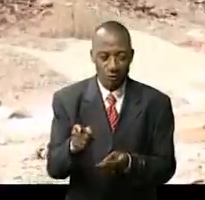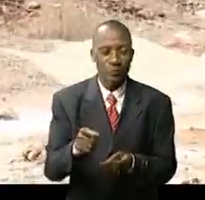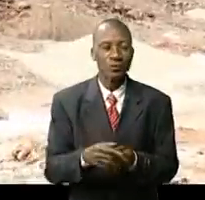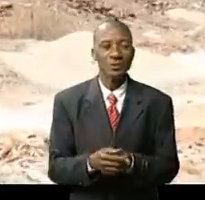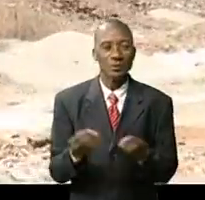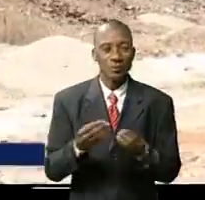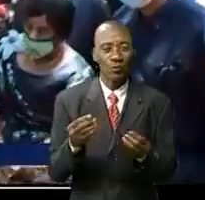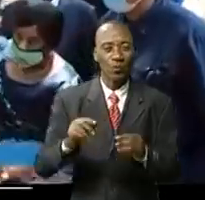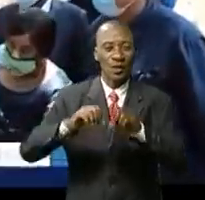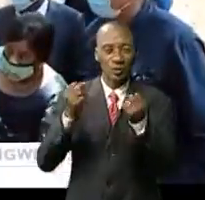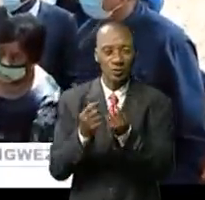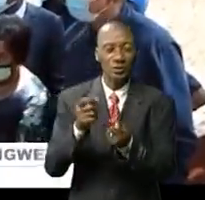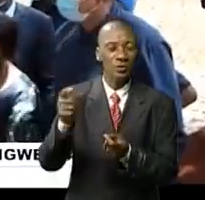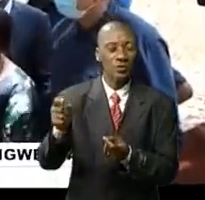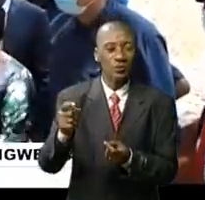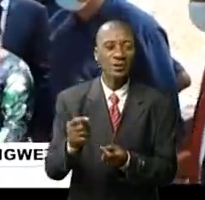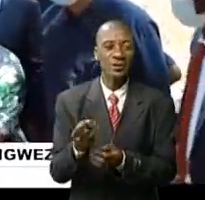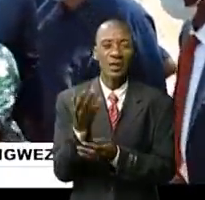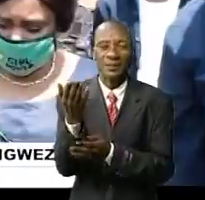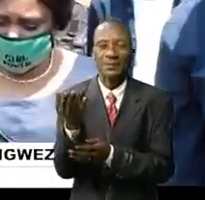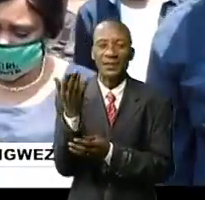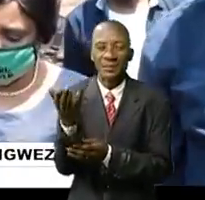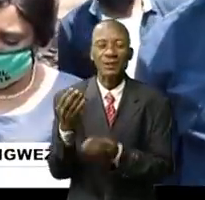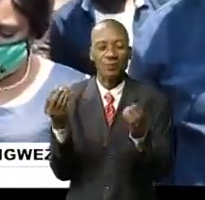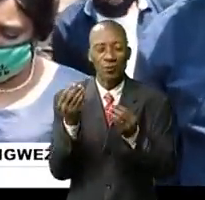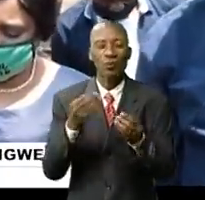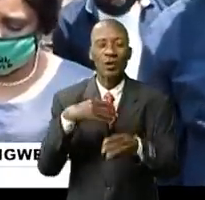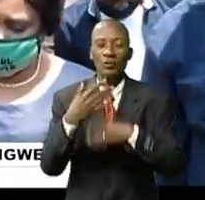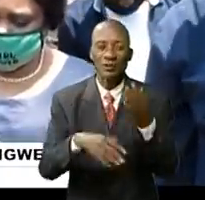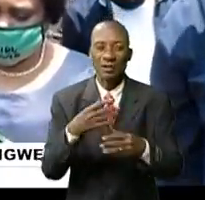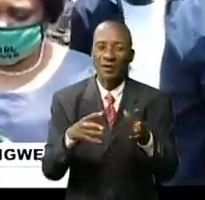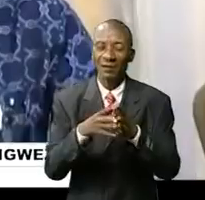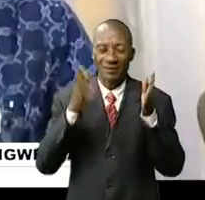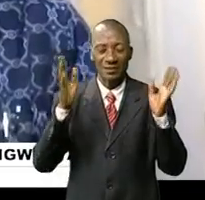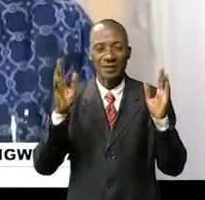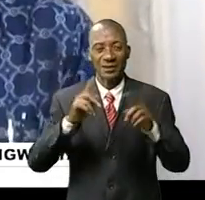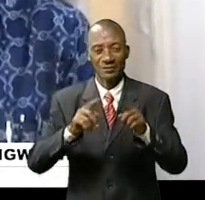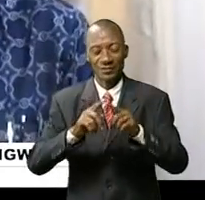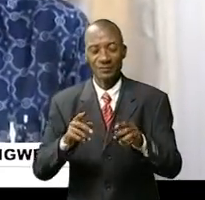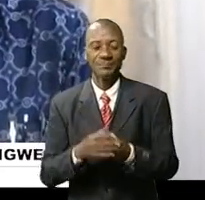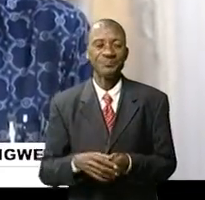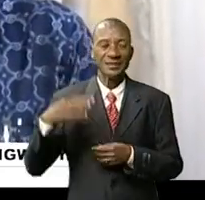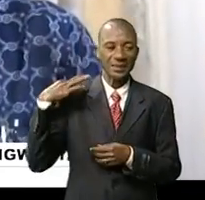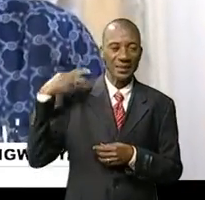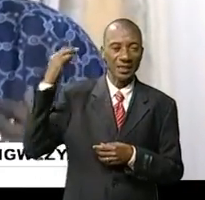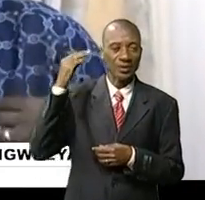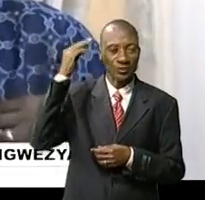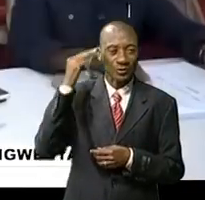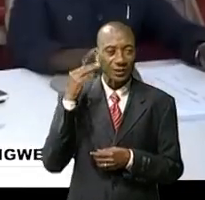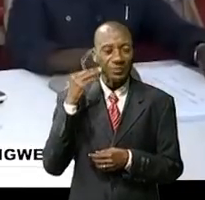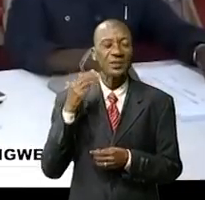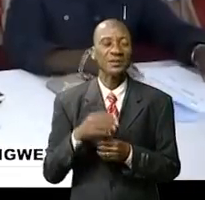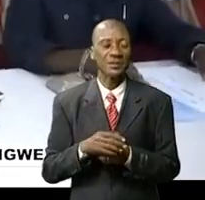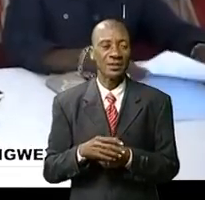alerte lui lancée par les responsables de la Générale des carrières et des mines et de la société civile. La délégation du ministre était